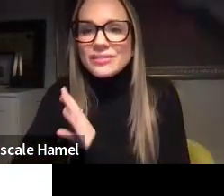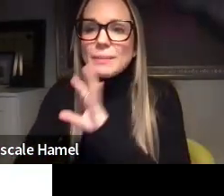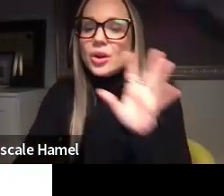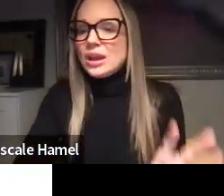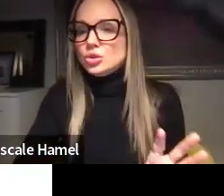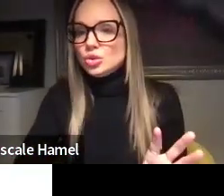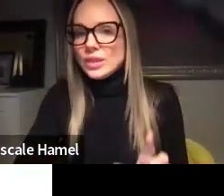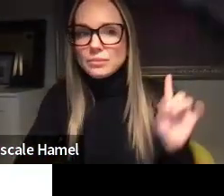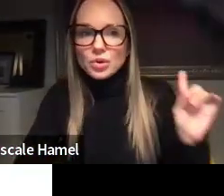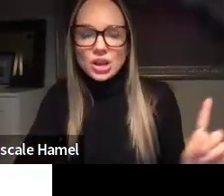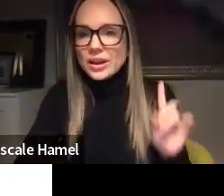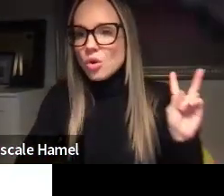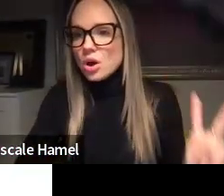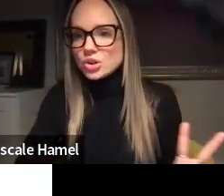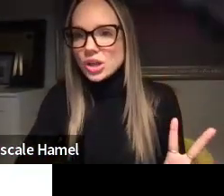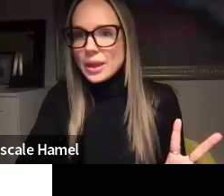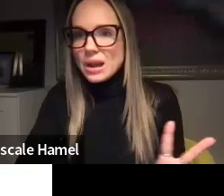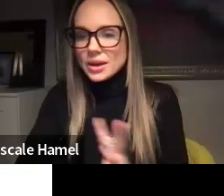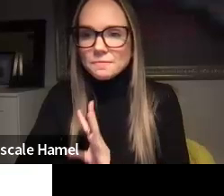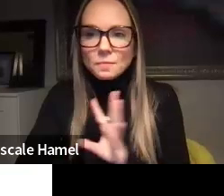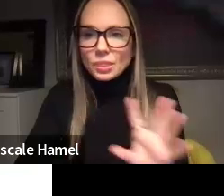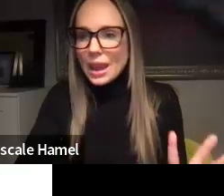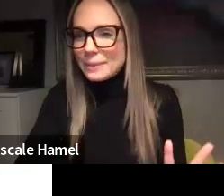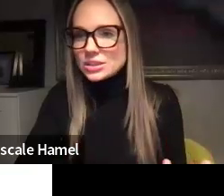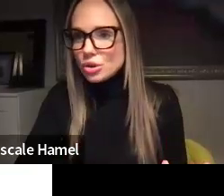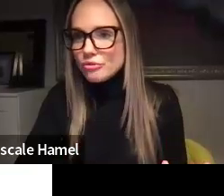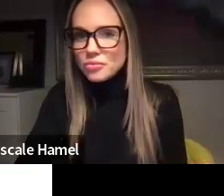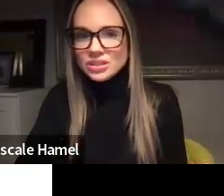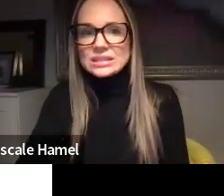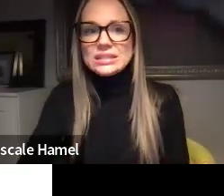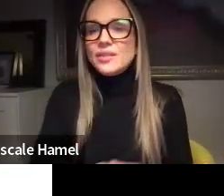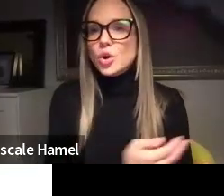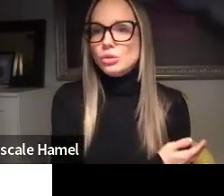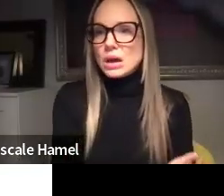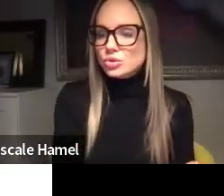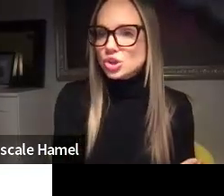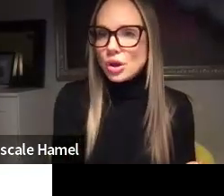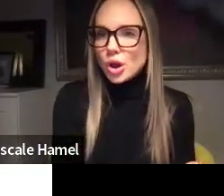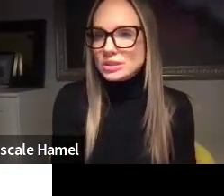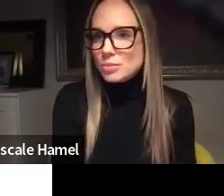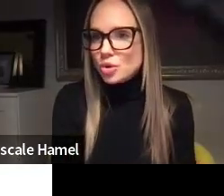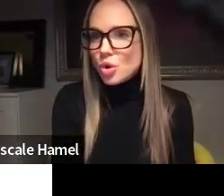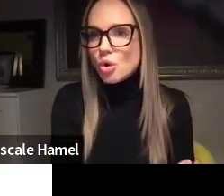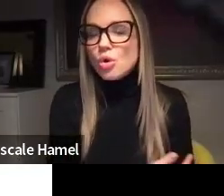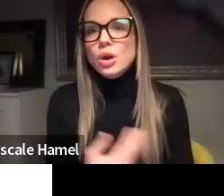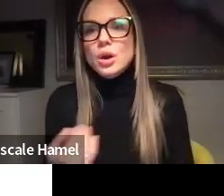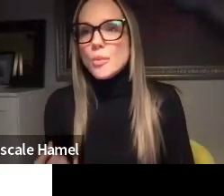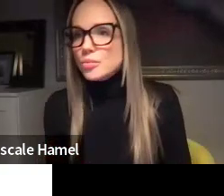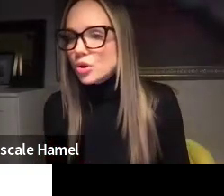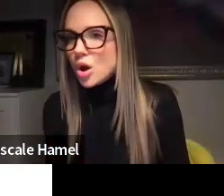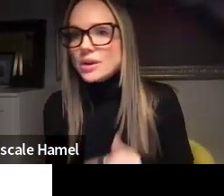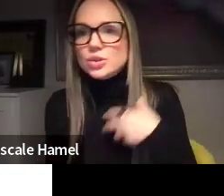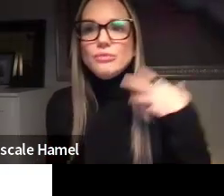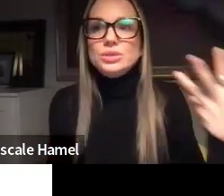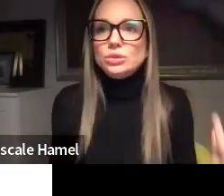Donc ça, c'est vraiment un incontournable. Un chandail noir, un chandail blanc. Après ça, vous pouvez décider d'avoir une manche un petit peu plus courte,